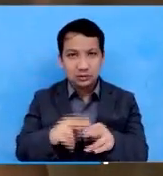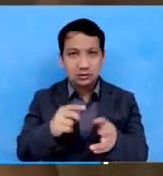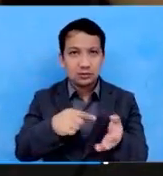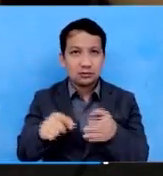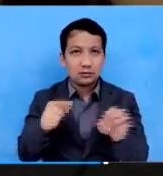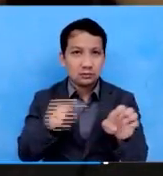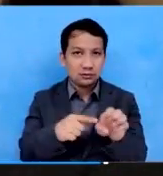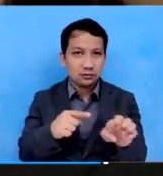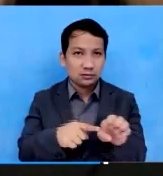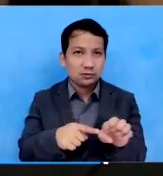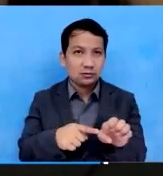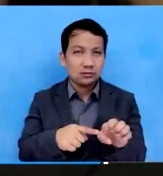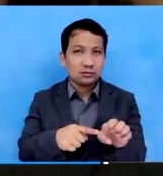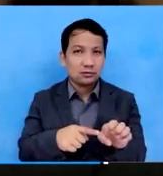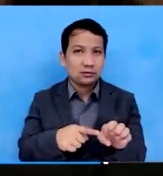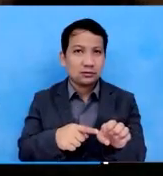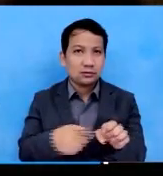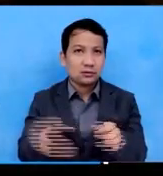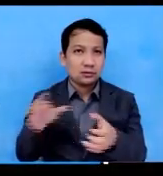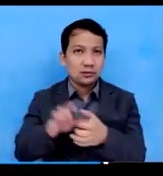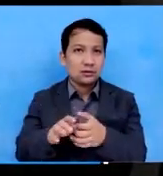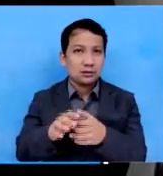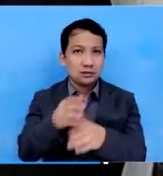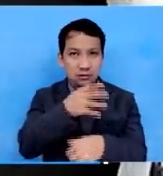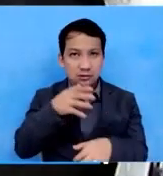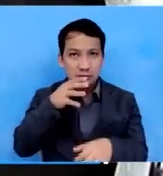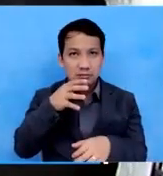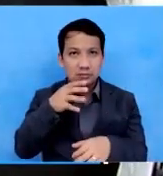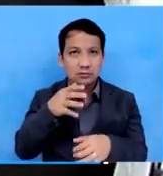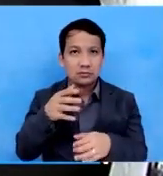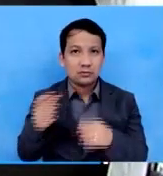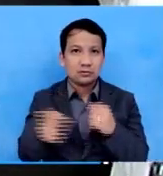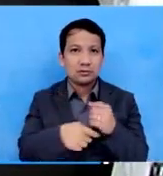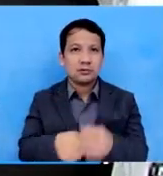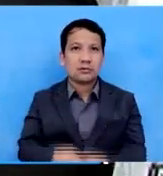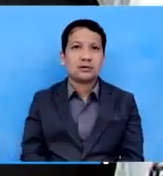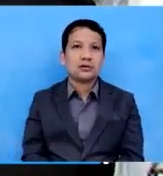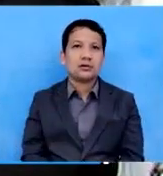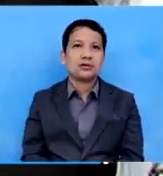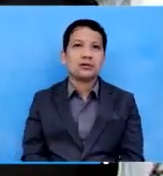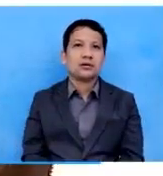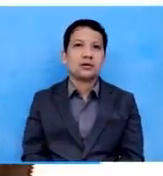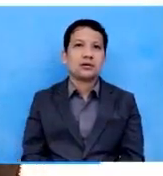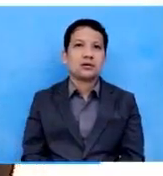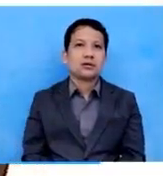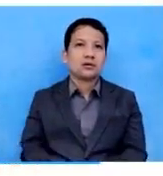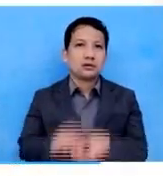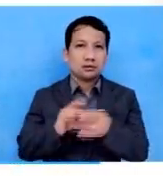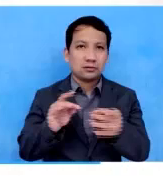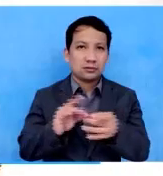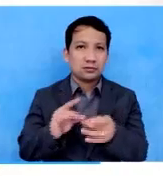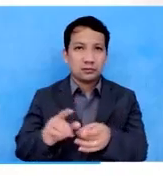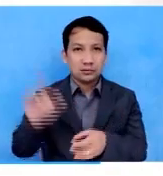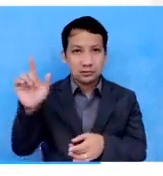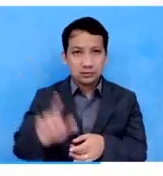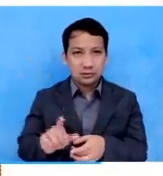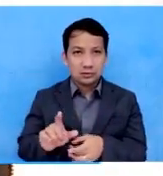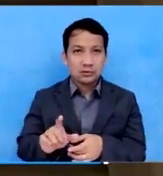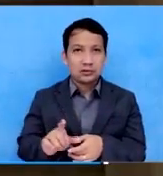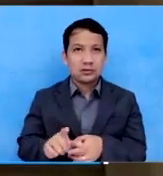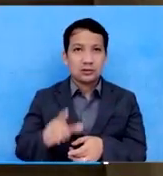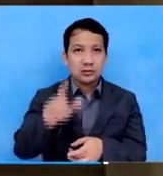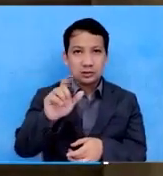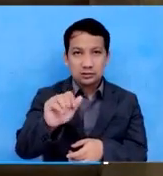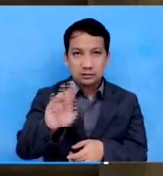at pangkapital sa pagsasaka. Maraming ganyan para... Kwento pa ni Kuya Dennis, kung mababa lang sana ang presyo ng abono,